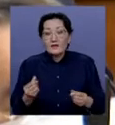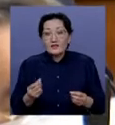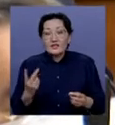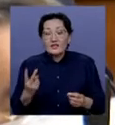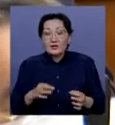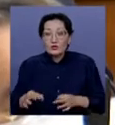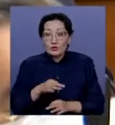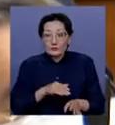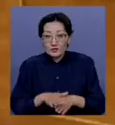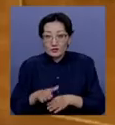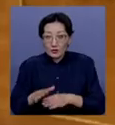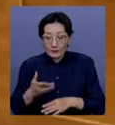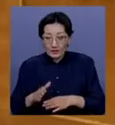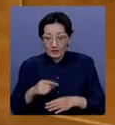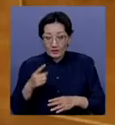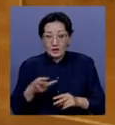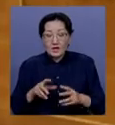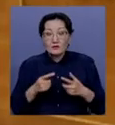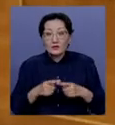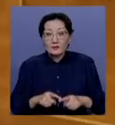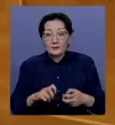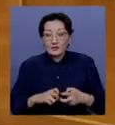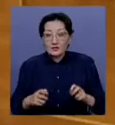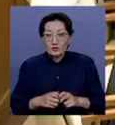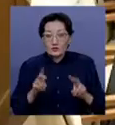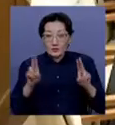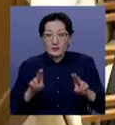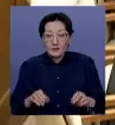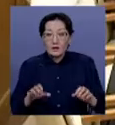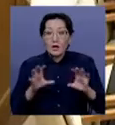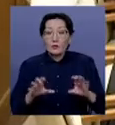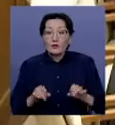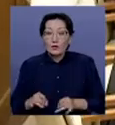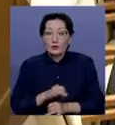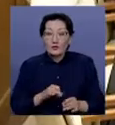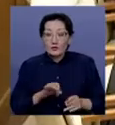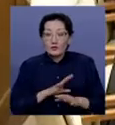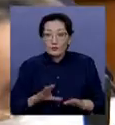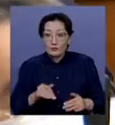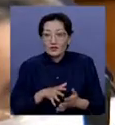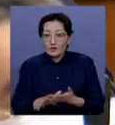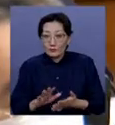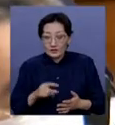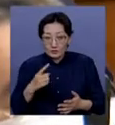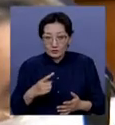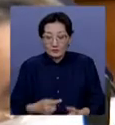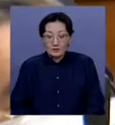2 жобаны іске асыруға бөлінгенін айтты. Алайда техникалық ақаулар мен нормативтік құқықтық актілері болмағандықтан игерілмеді деп ақталды.